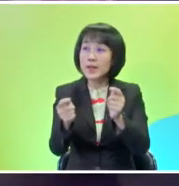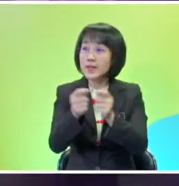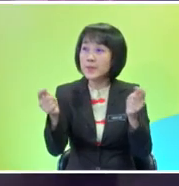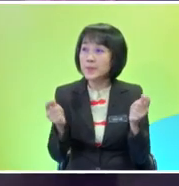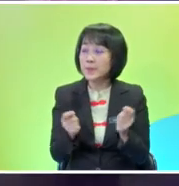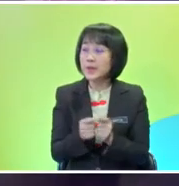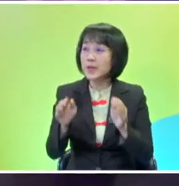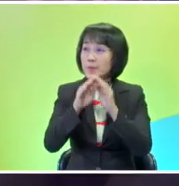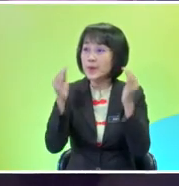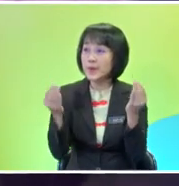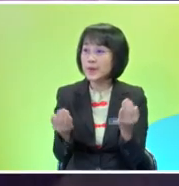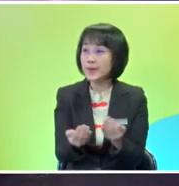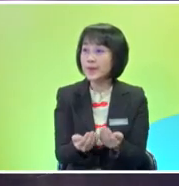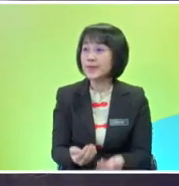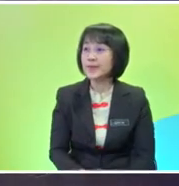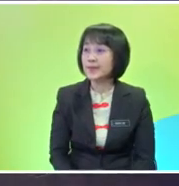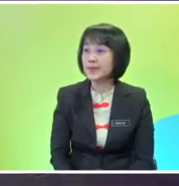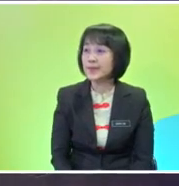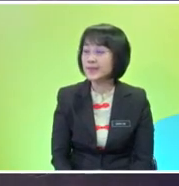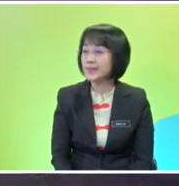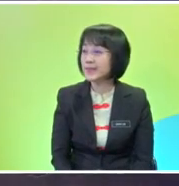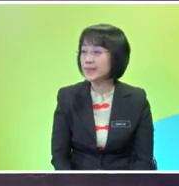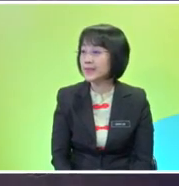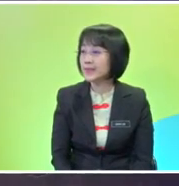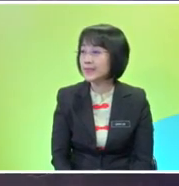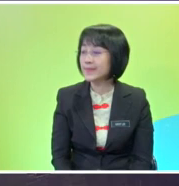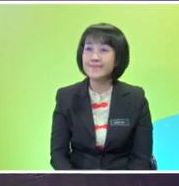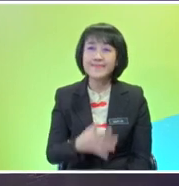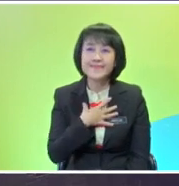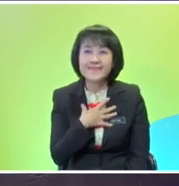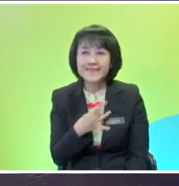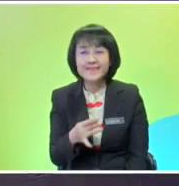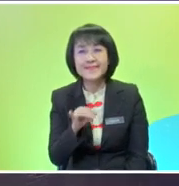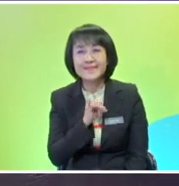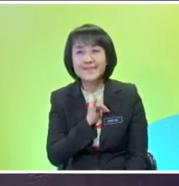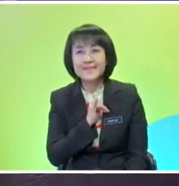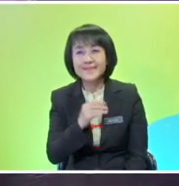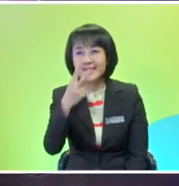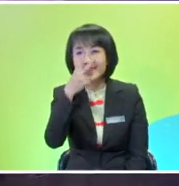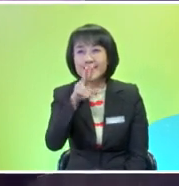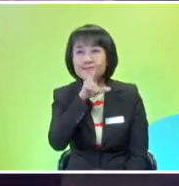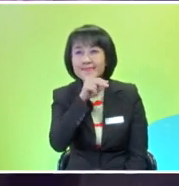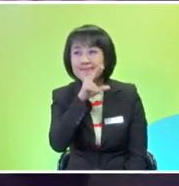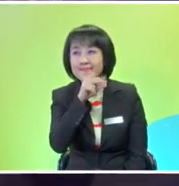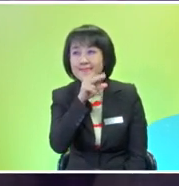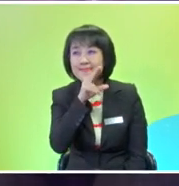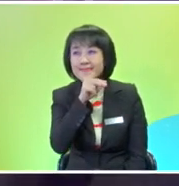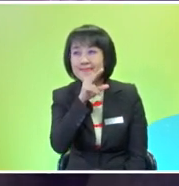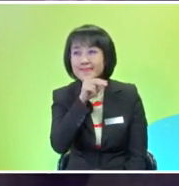lagilah Cikgu nak tengok eh eh sukanya saya apa Cikgu Ha